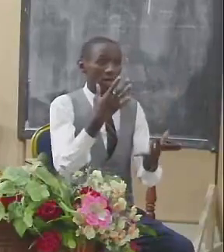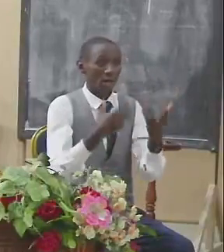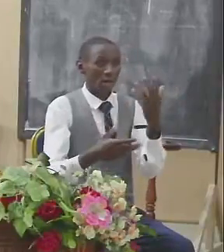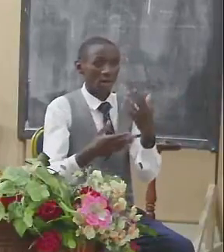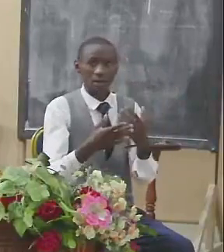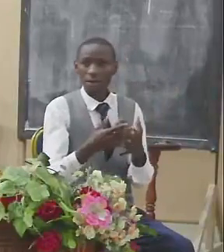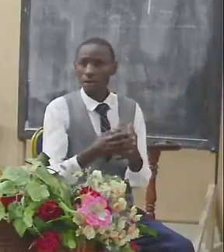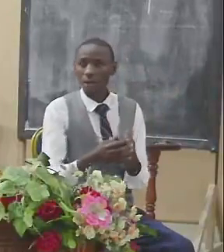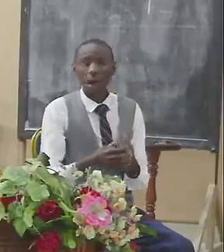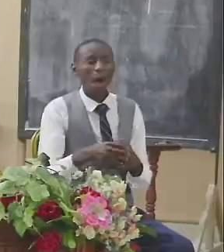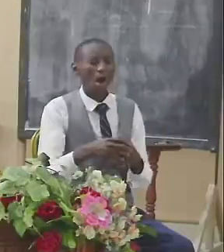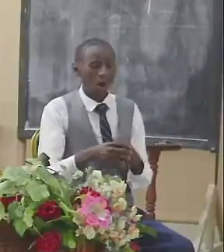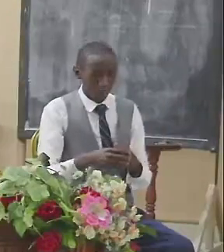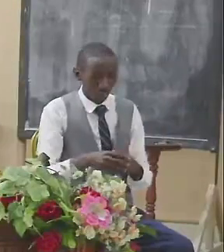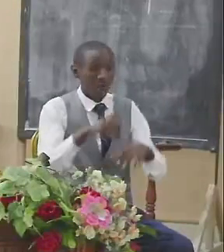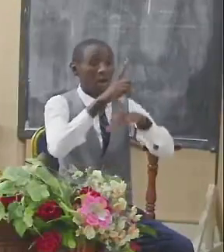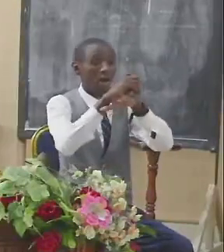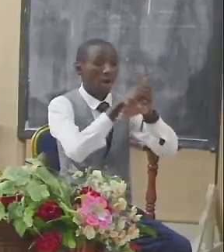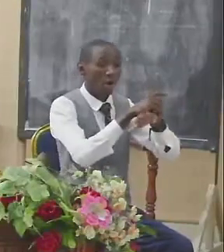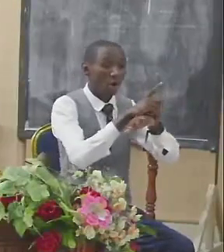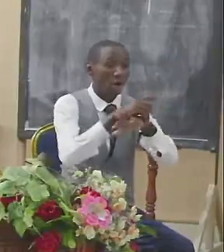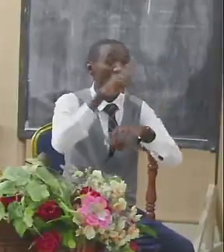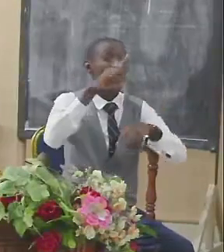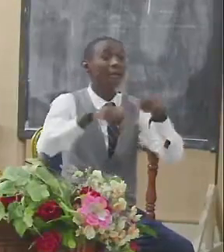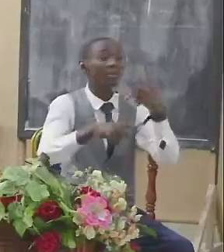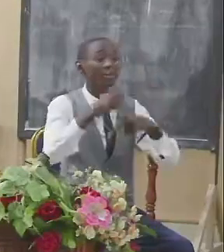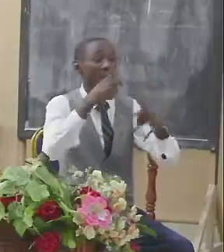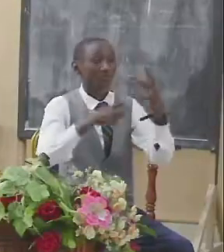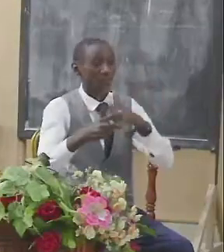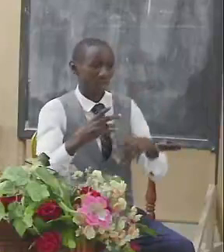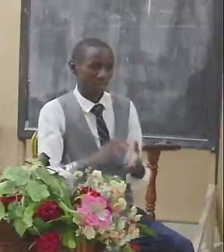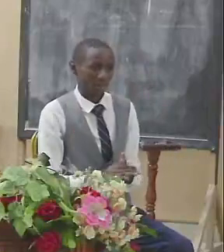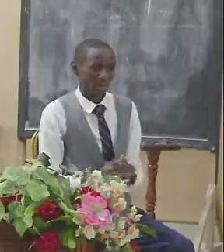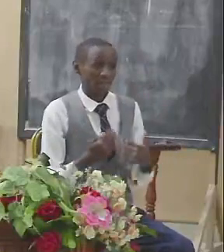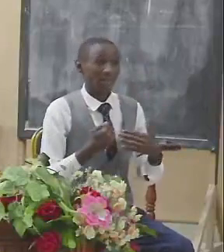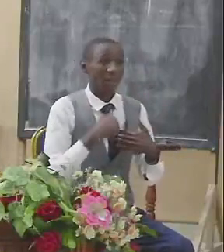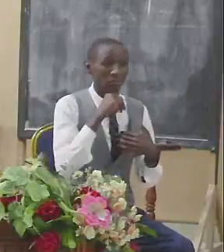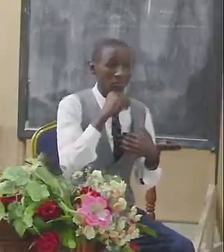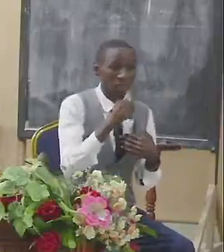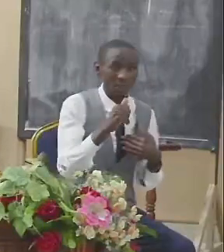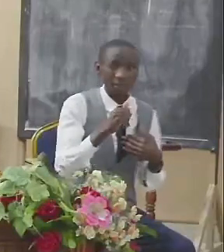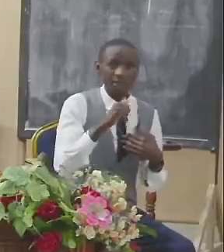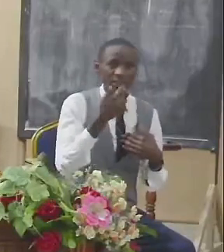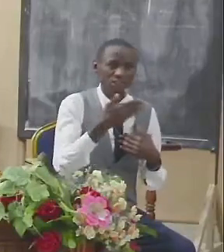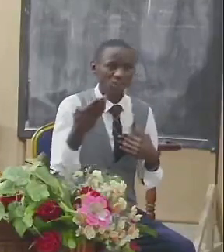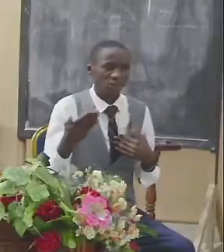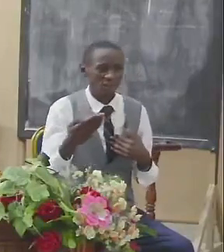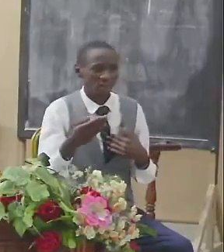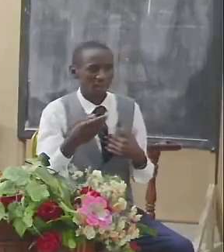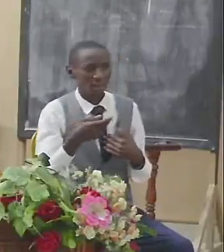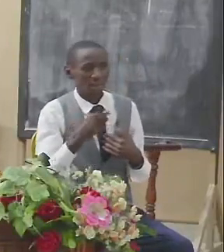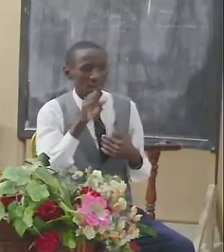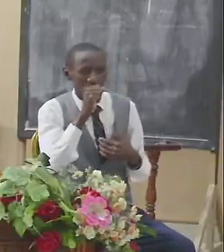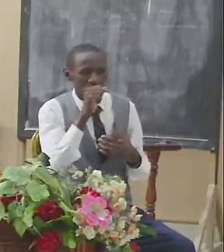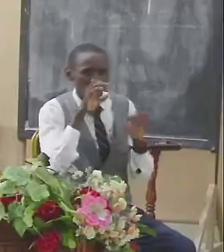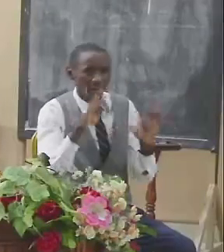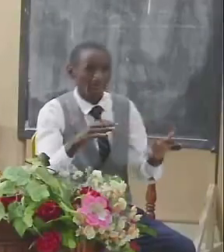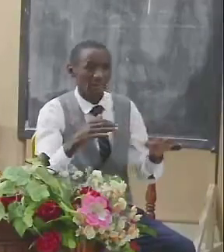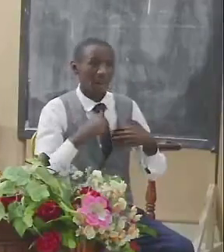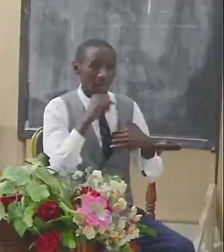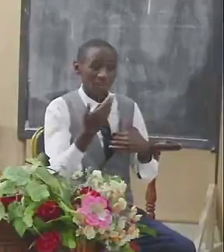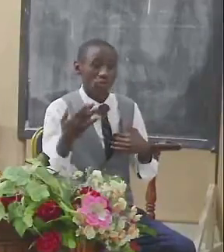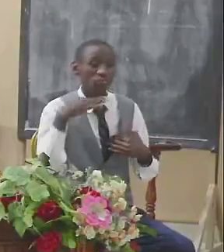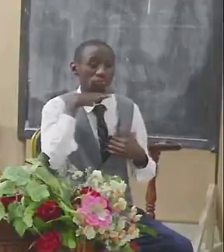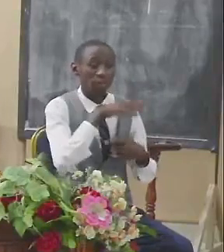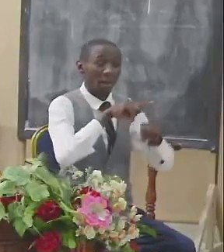colombe, frère. Jiwa. Oui. N'a pas de bile. Haina kale ile kitu ya mchungu mule ndani. Pale beko vya buchafu buchafu. Ele.